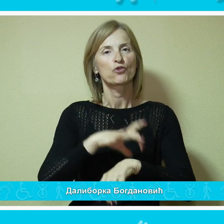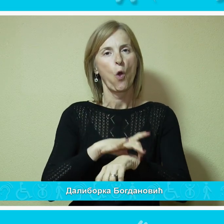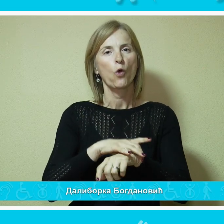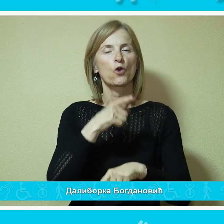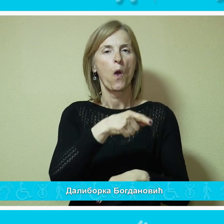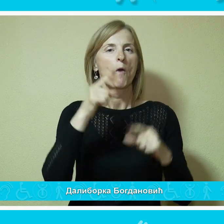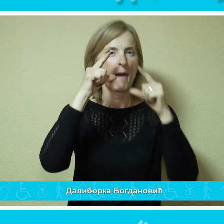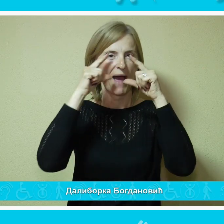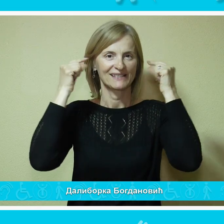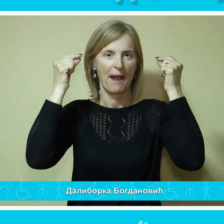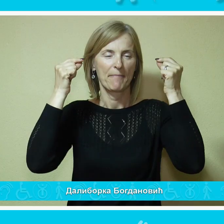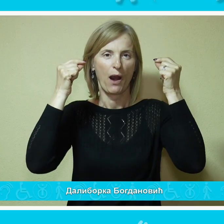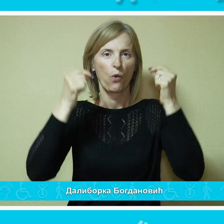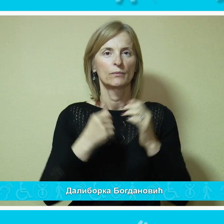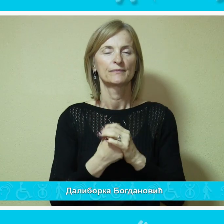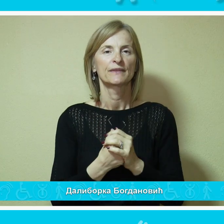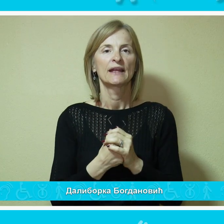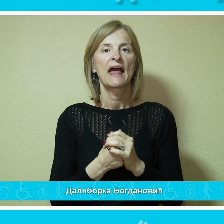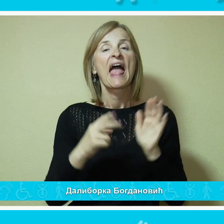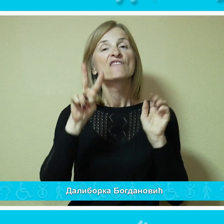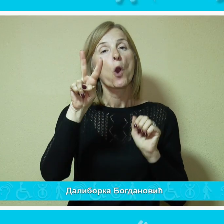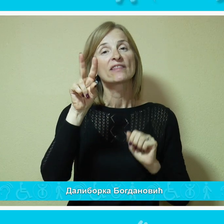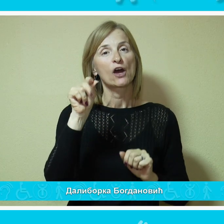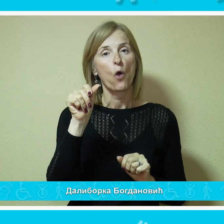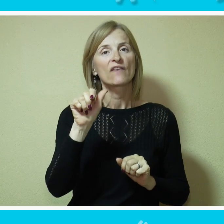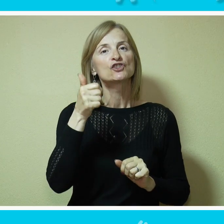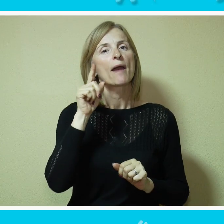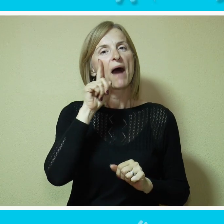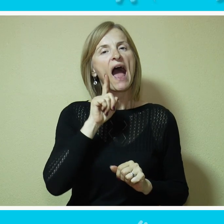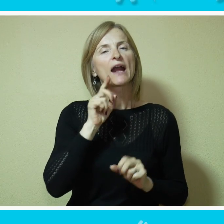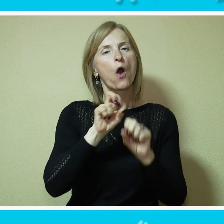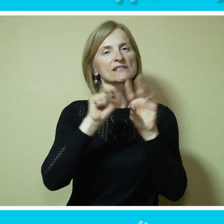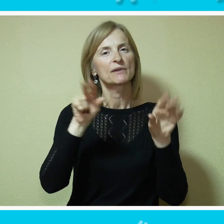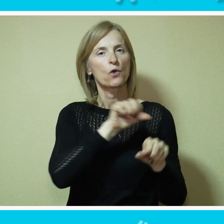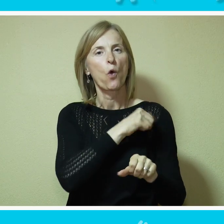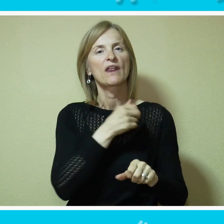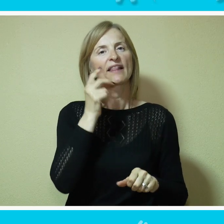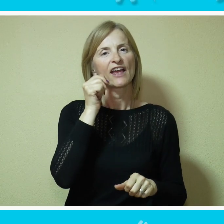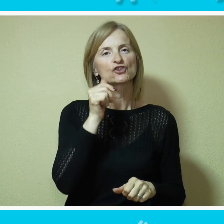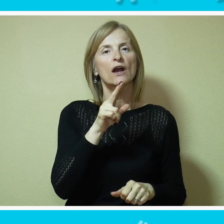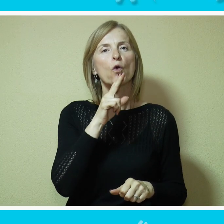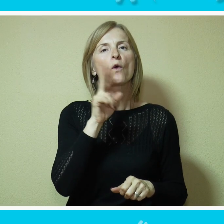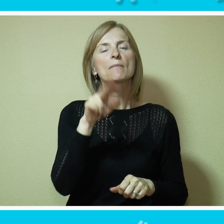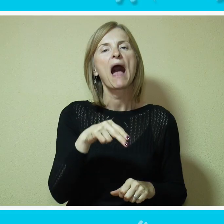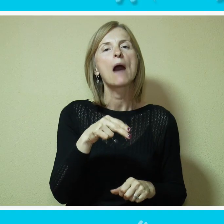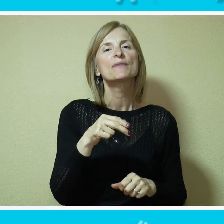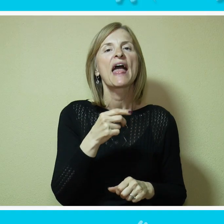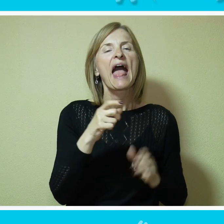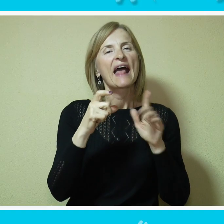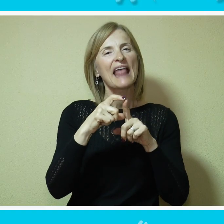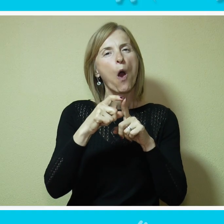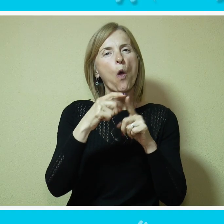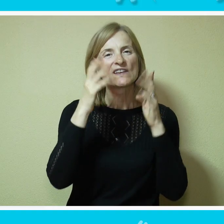doktor na ovom baskenbalu. Violeta Roljević majka je 18-godišnjeg dečaka sa Downovim